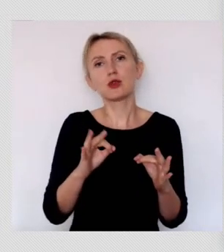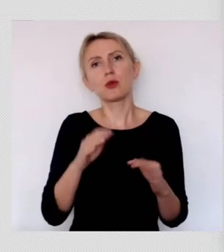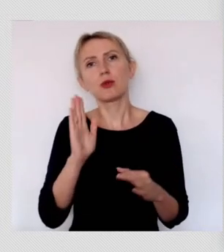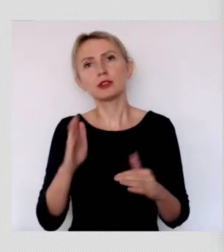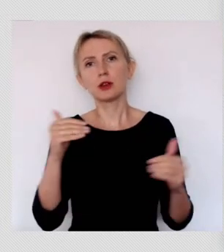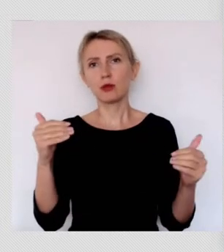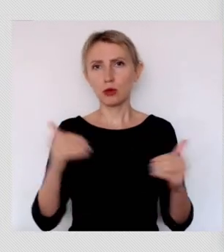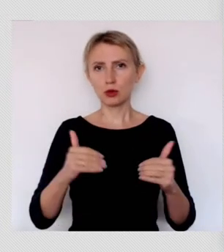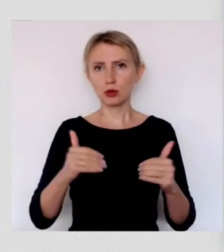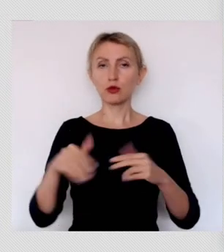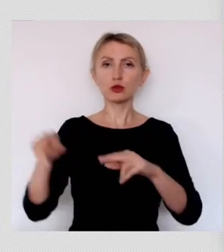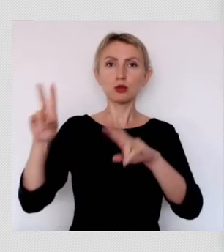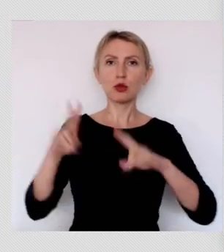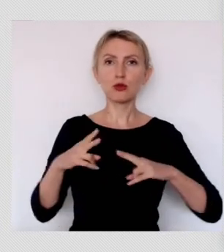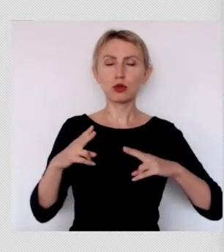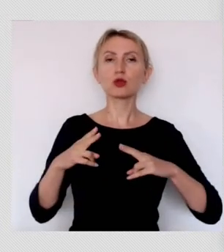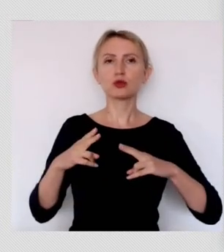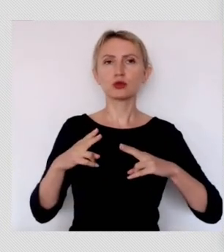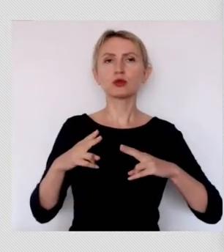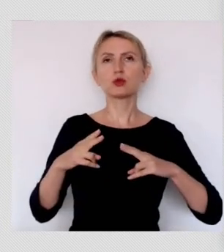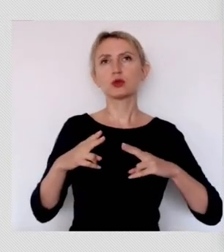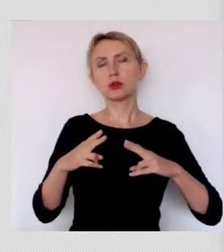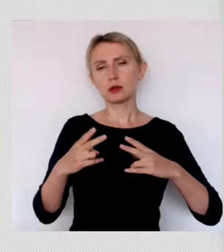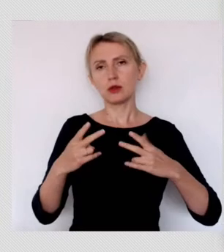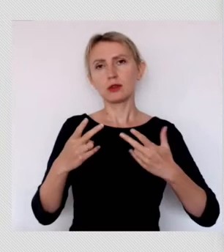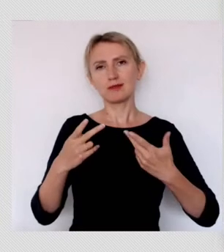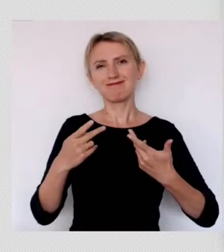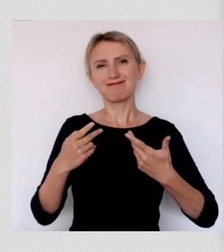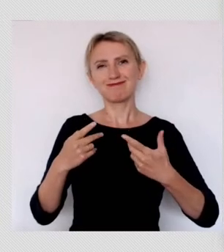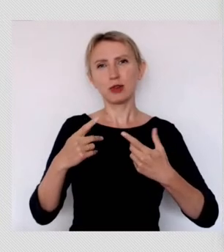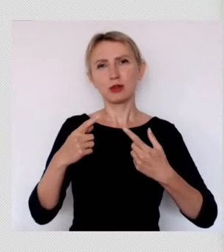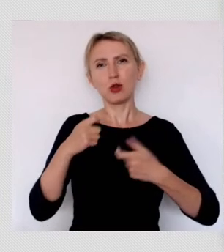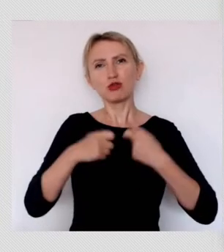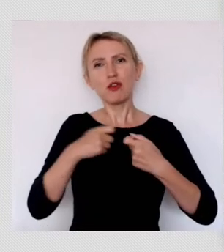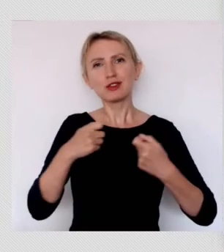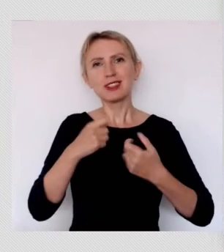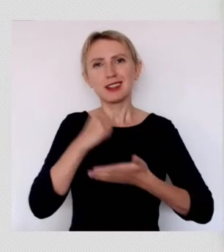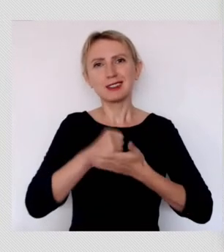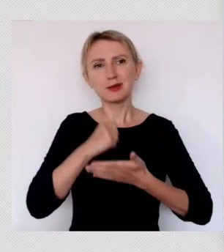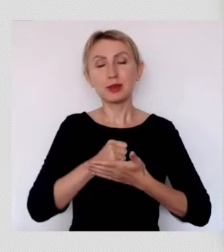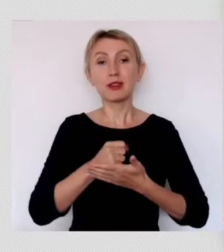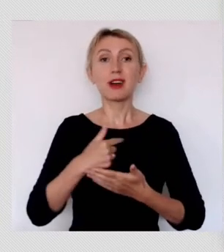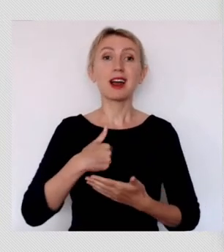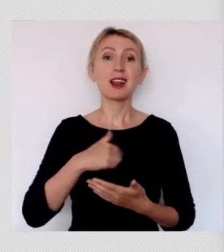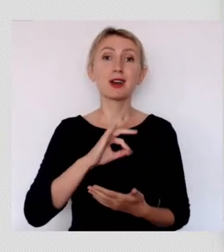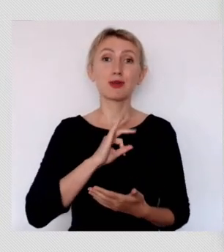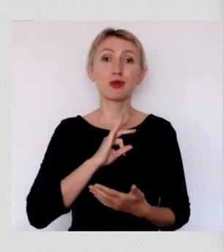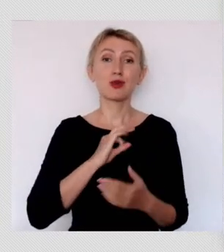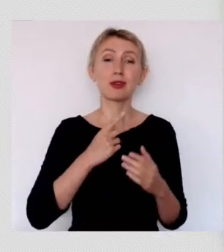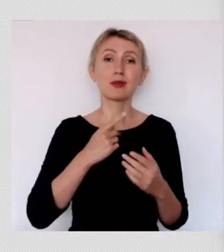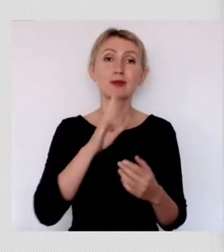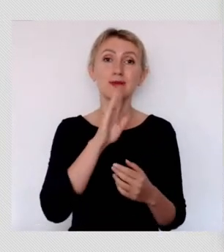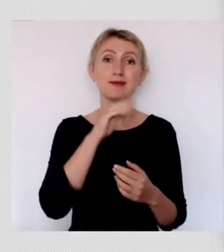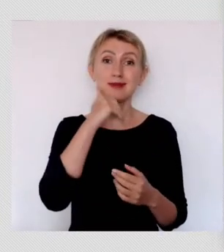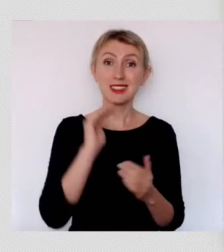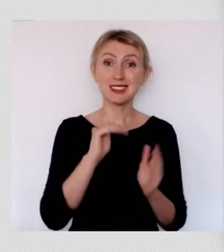możliwość powrotu do rozstrzygnięcia tych kwestii. Natomiast niestety mój pesymizm jako przedstawicielki